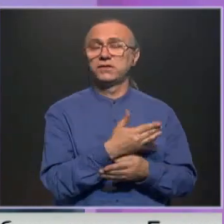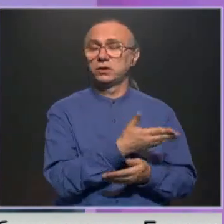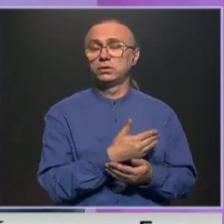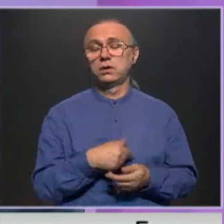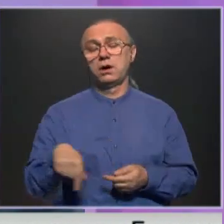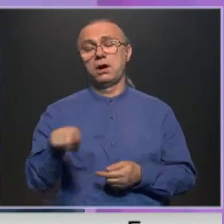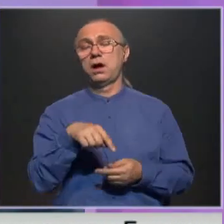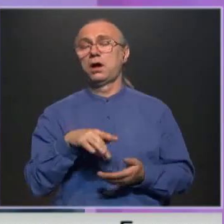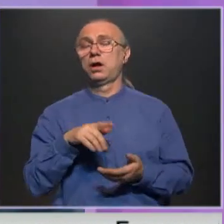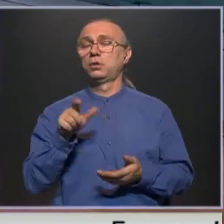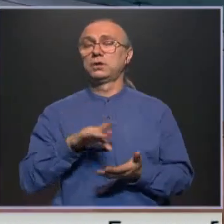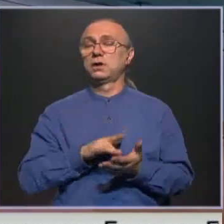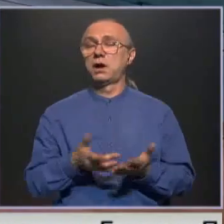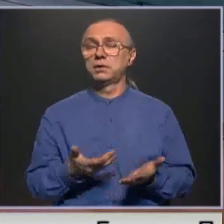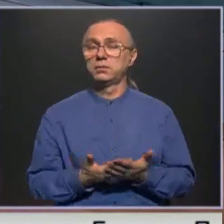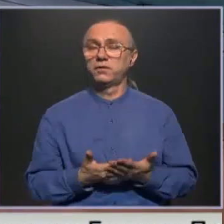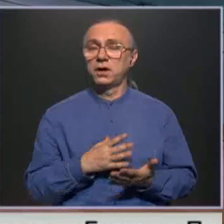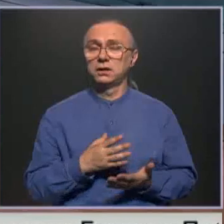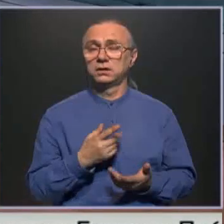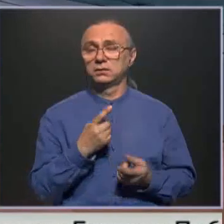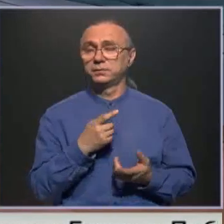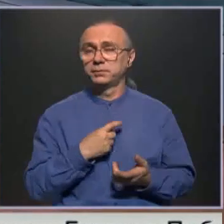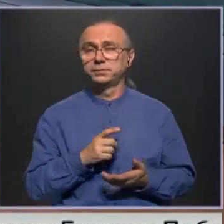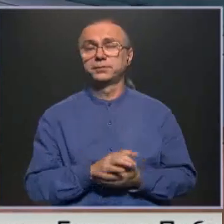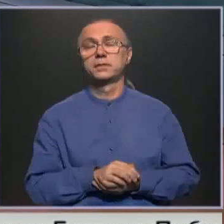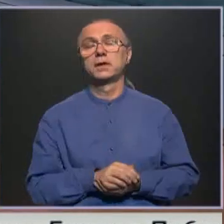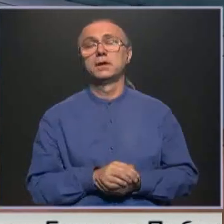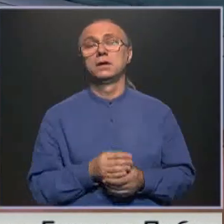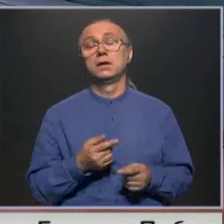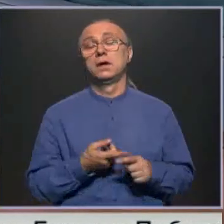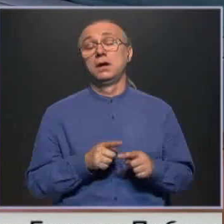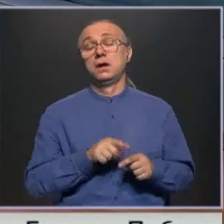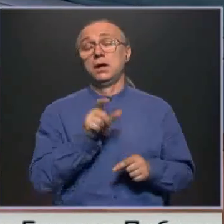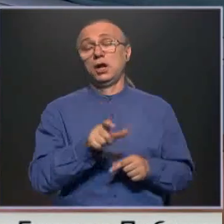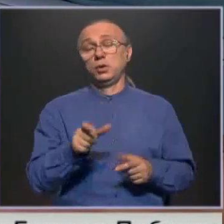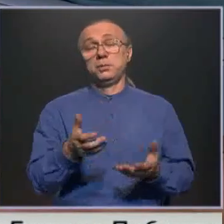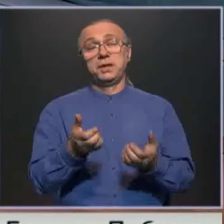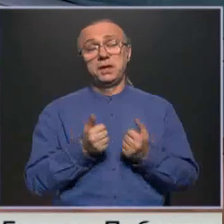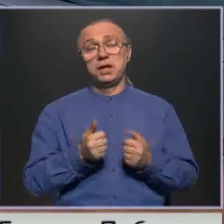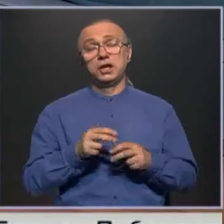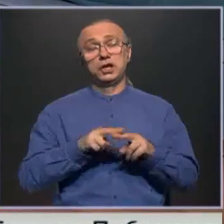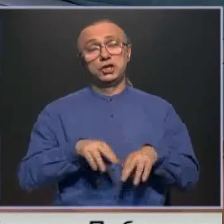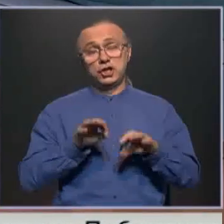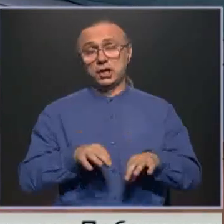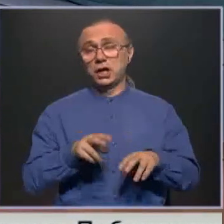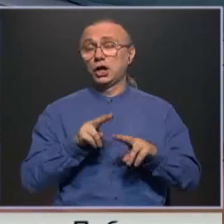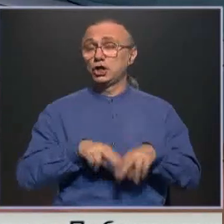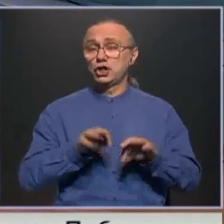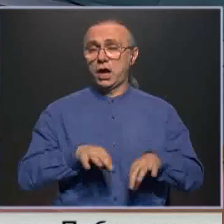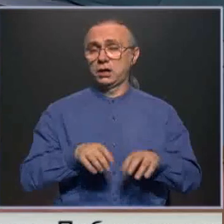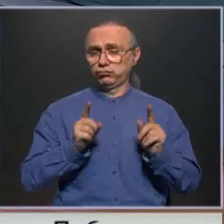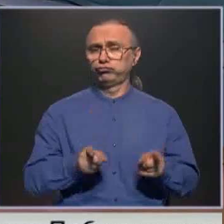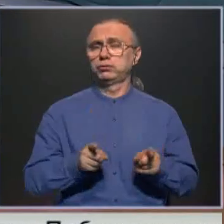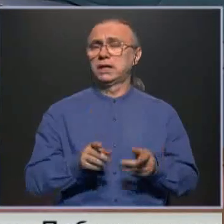неграмотные, может, он как-то разбирается. Пастырь, да, поэтому, конечно, эти люди, они приняли крещение. Крещение не смывается. Если человек,